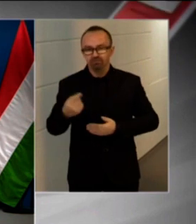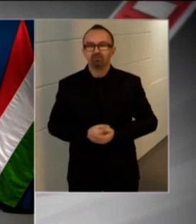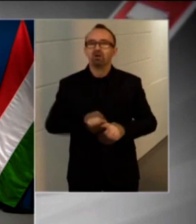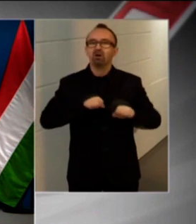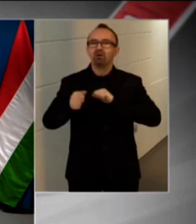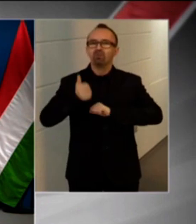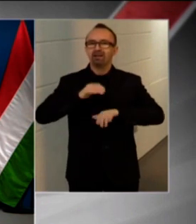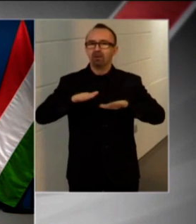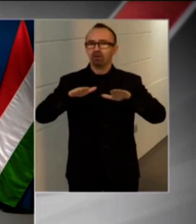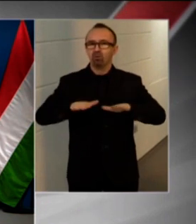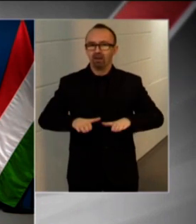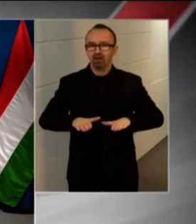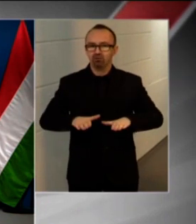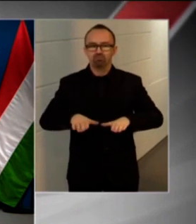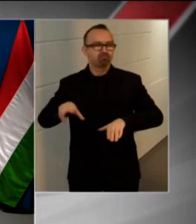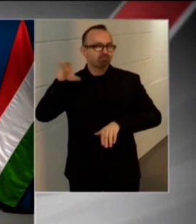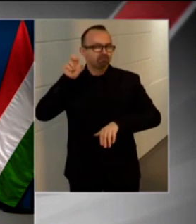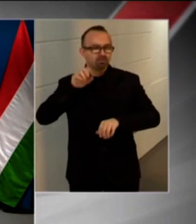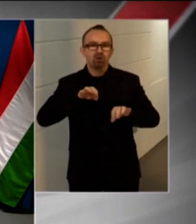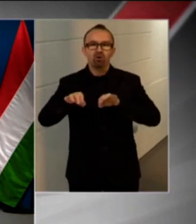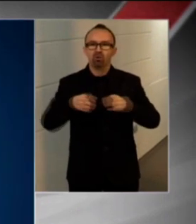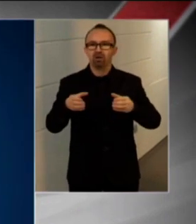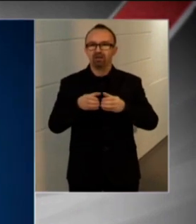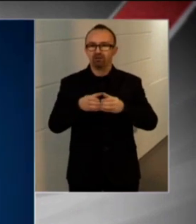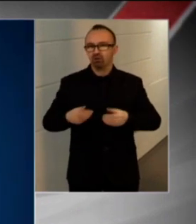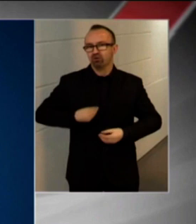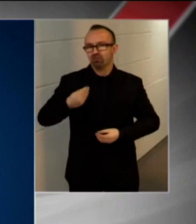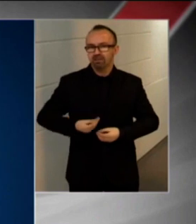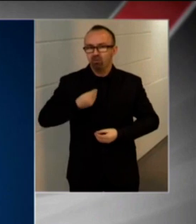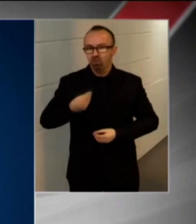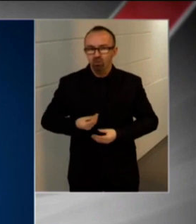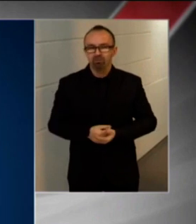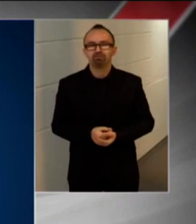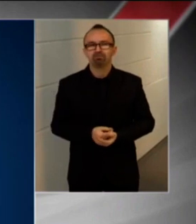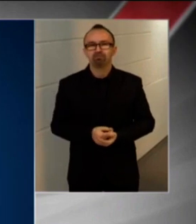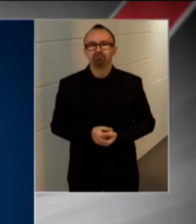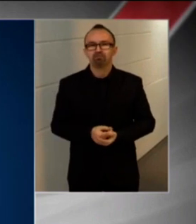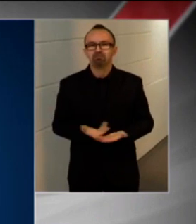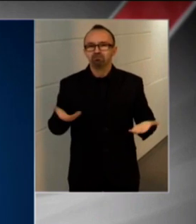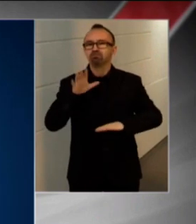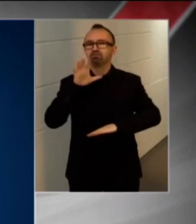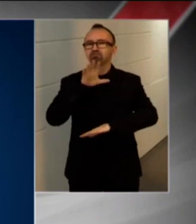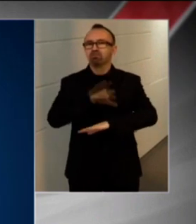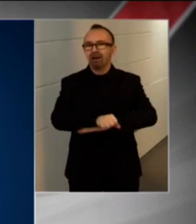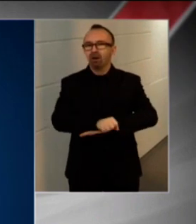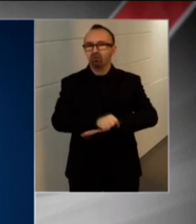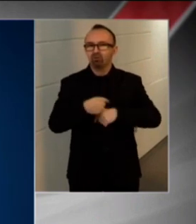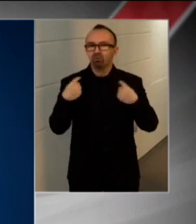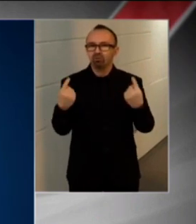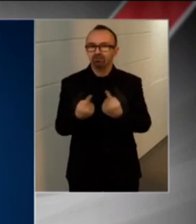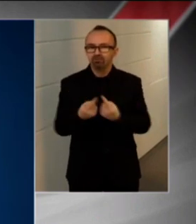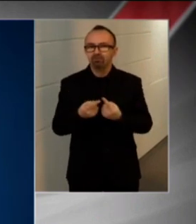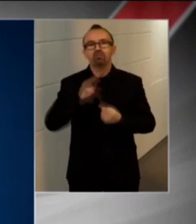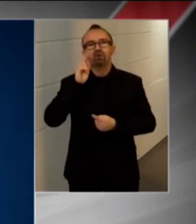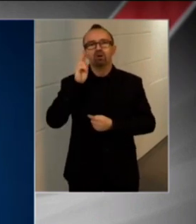Gúlyás Gergely miniszterelnökséget vezető miniszter a csütört, aki online kormányinfón azt mondta, az országgyűlést kérni fogják, hogy a különleges jogrendet